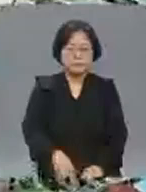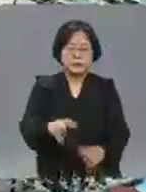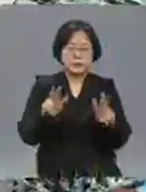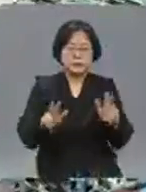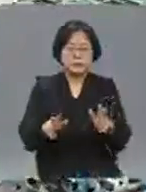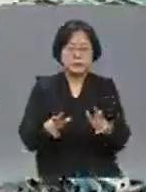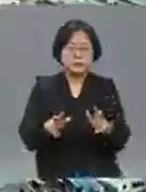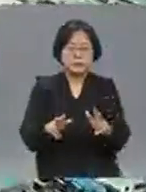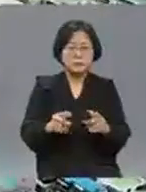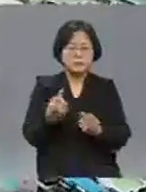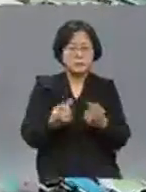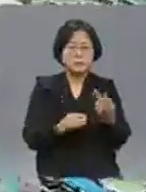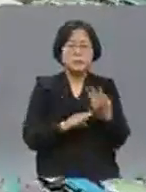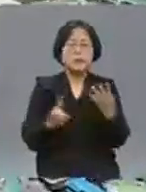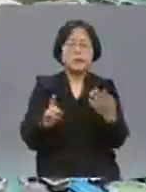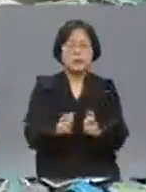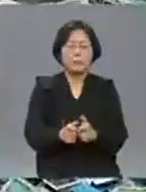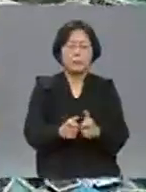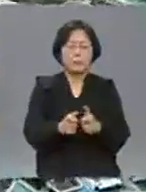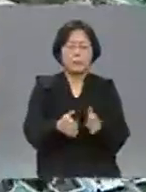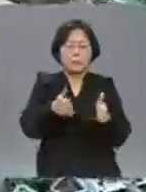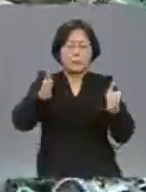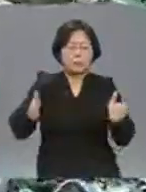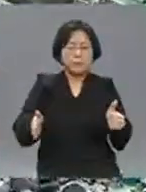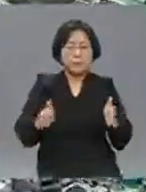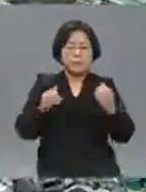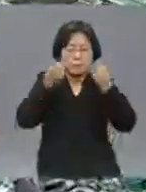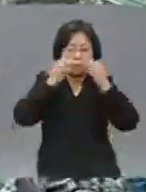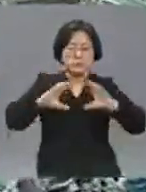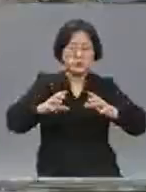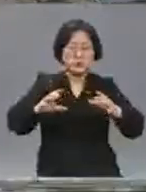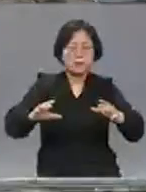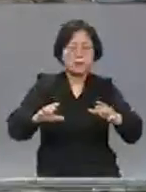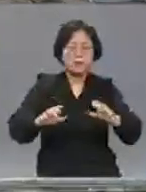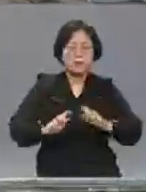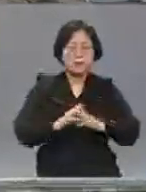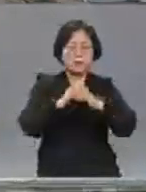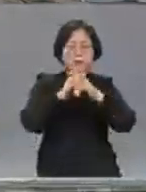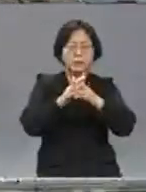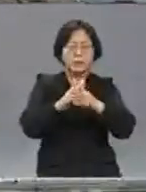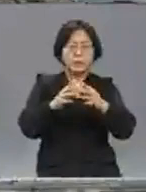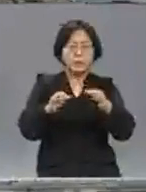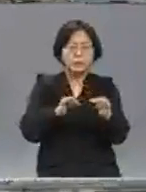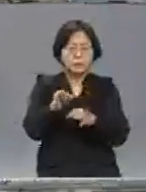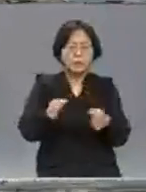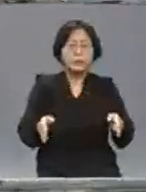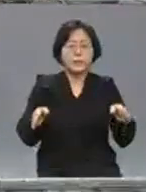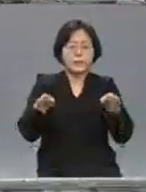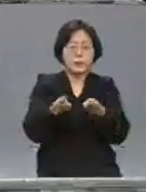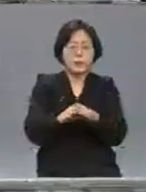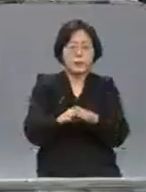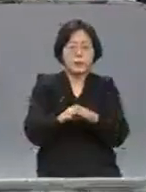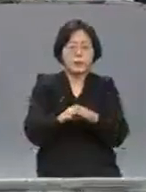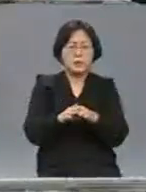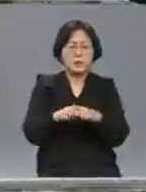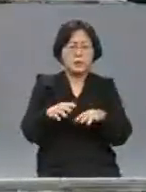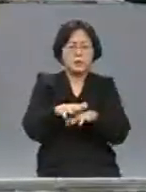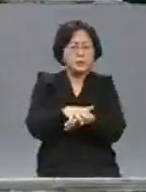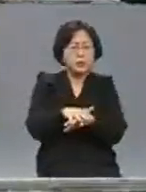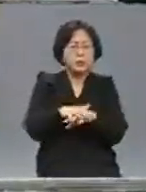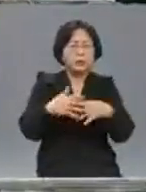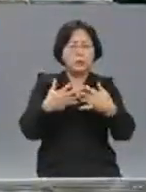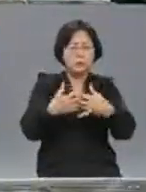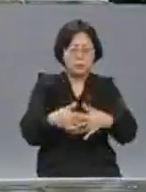지금보다 4배 큰 규모로 추진되는 광주 신세계의 백화점 신축, 복합 쇼핑몰 건립이 계획된